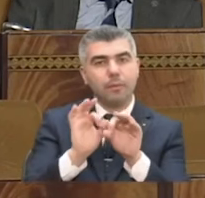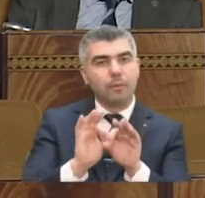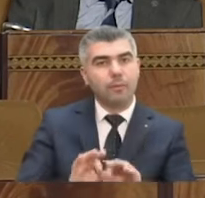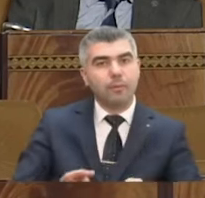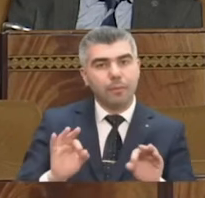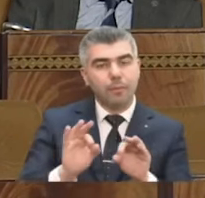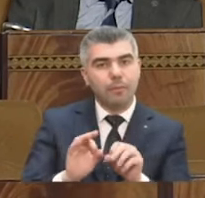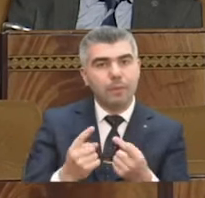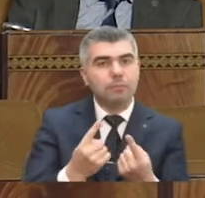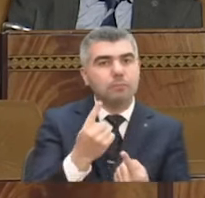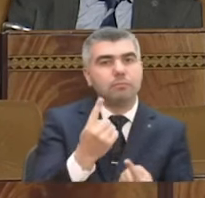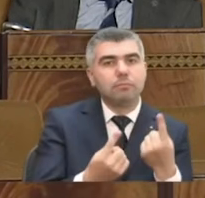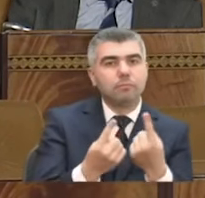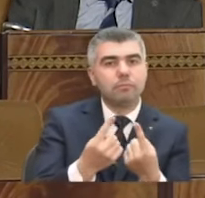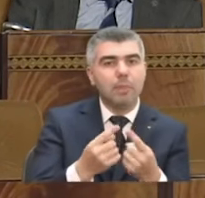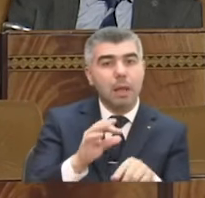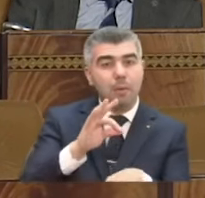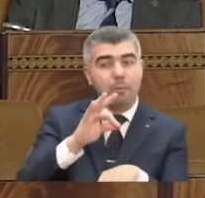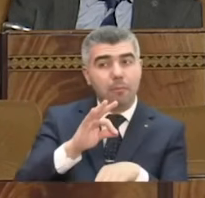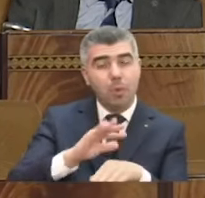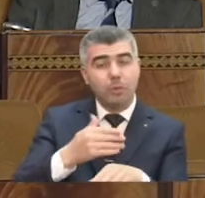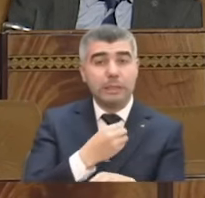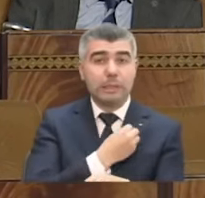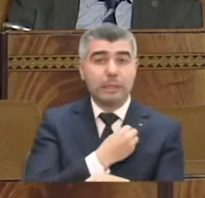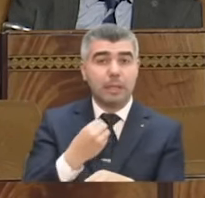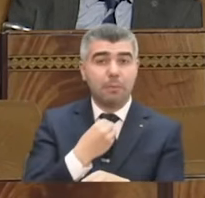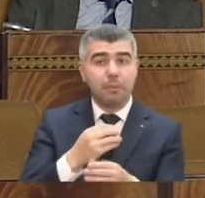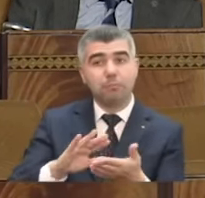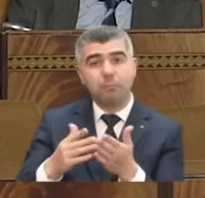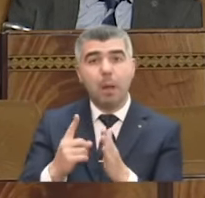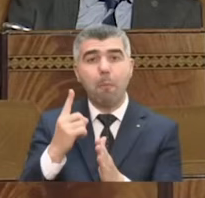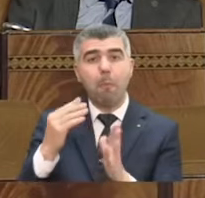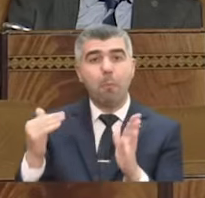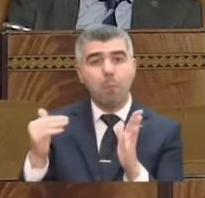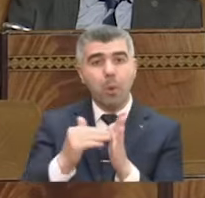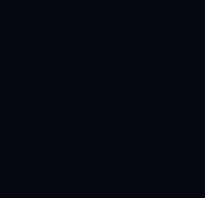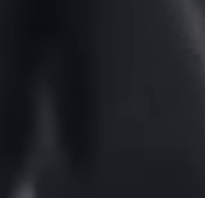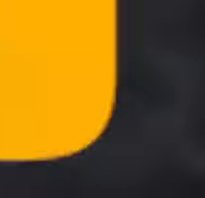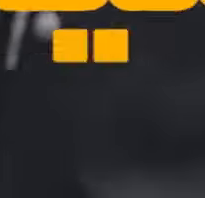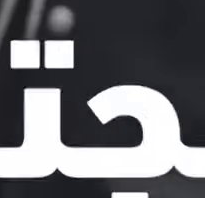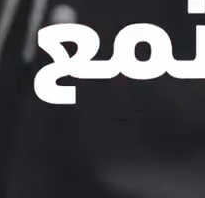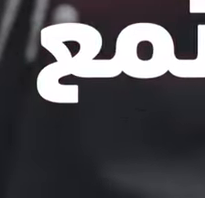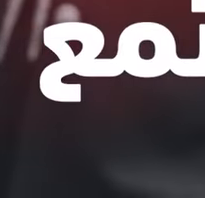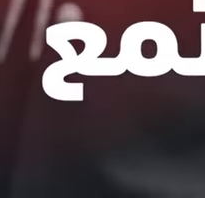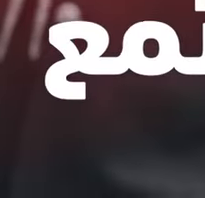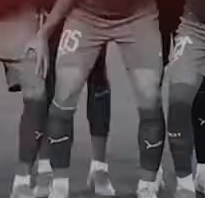الطاقه الاستيعابيه للمنظومه الصحيه لا تستوعب حتى المليون مريض. وشكرا.